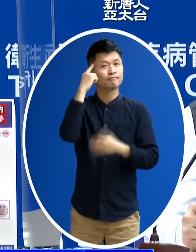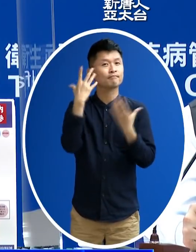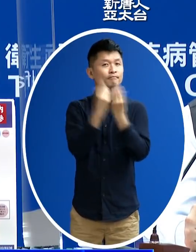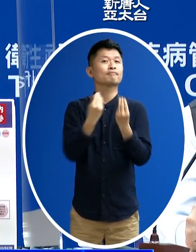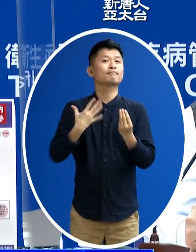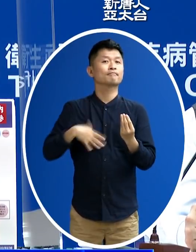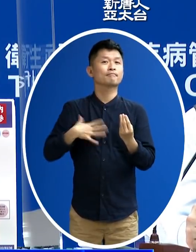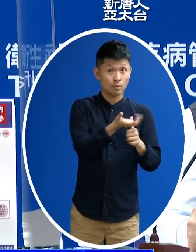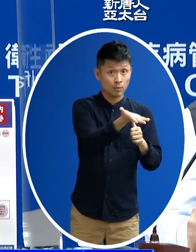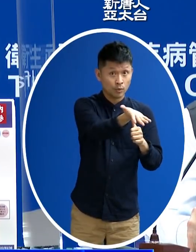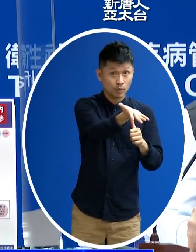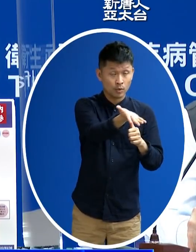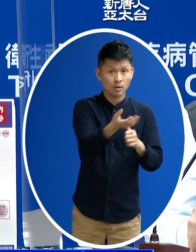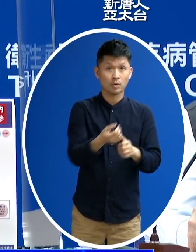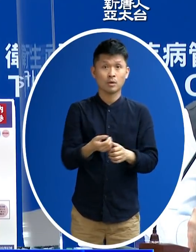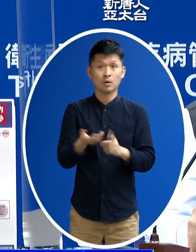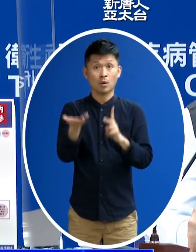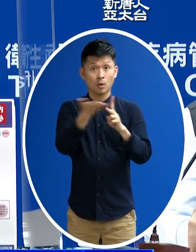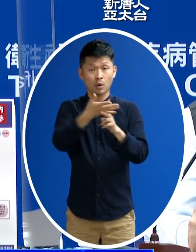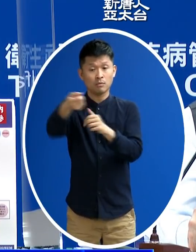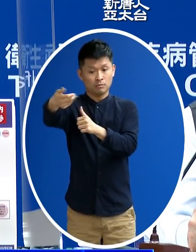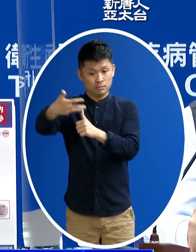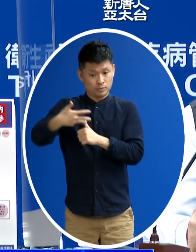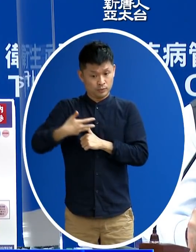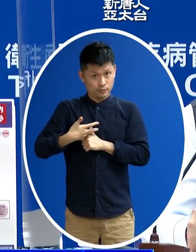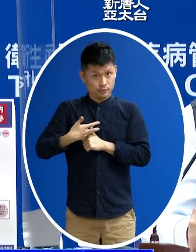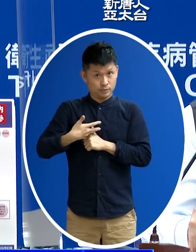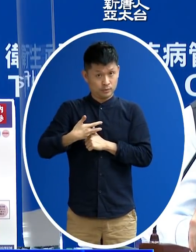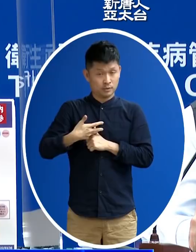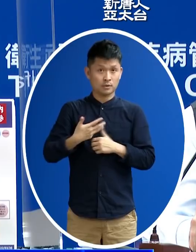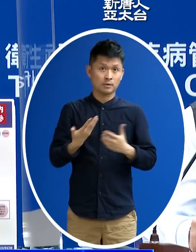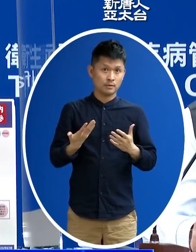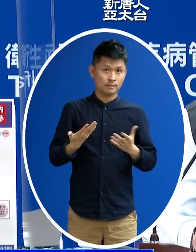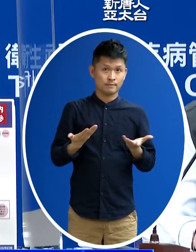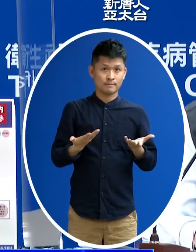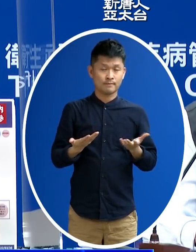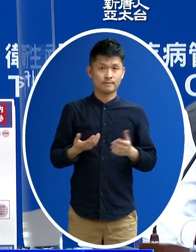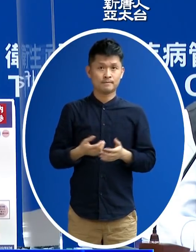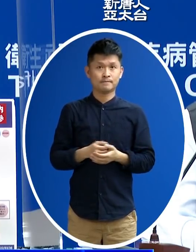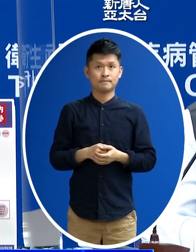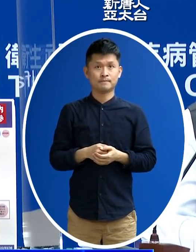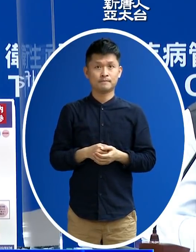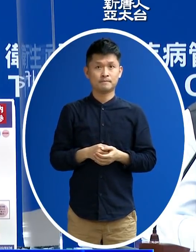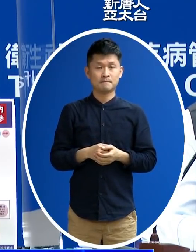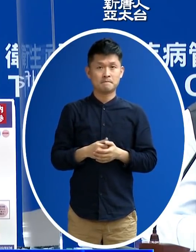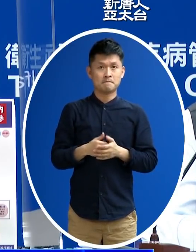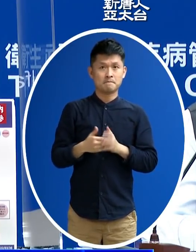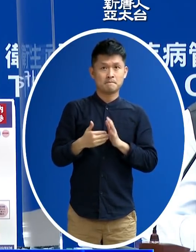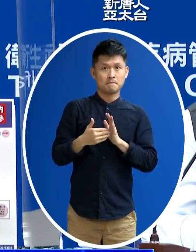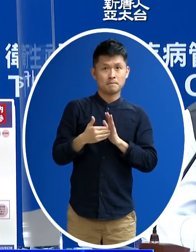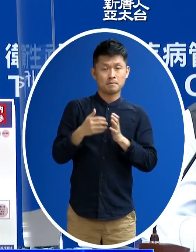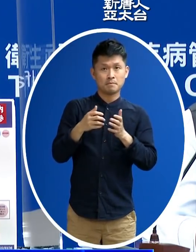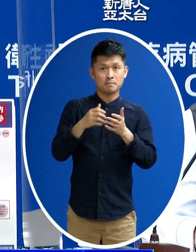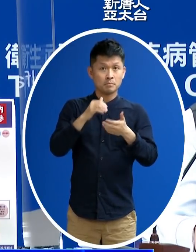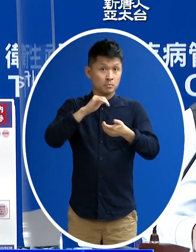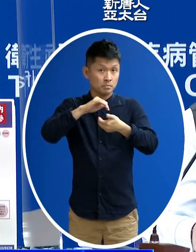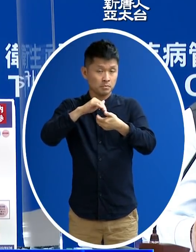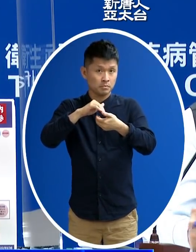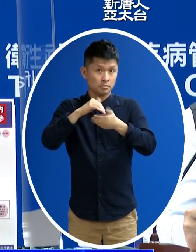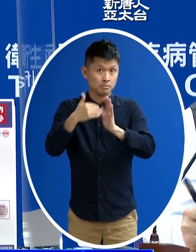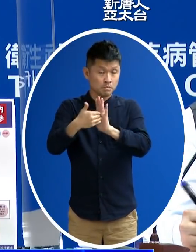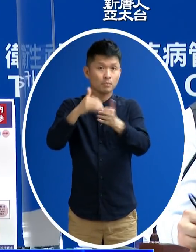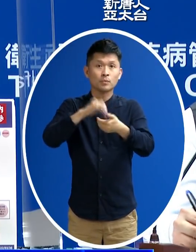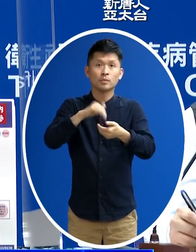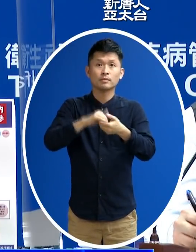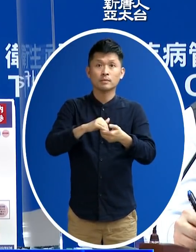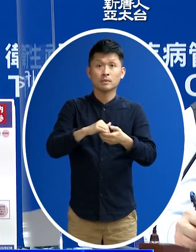它对于就是说被传染到或传播给人，并没有那么绝对的效力。不过对于重症跟避